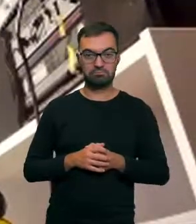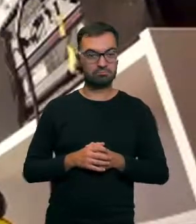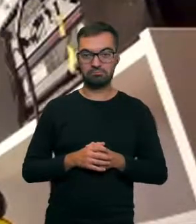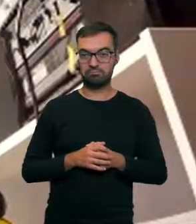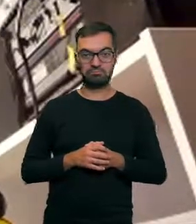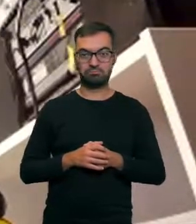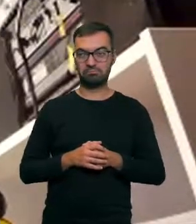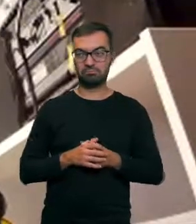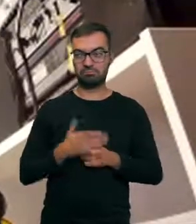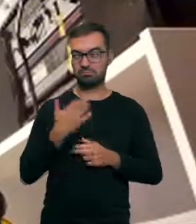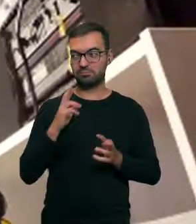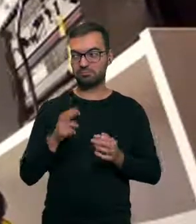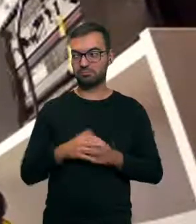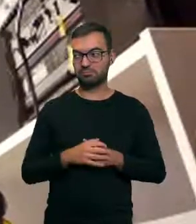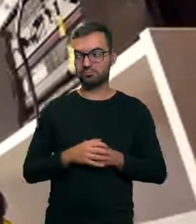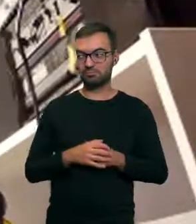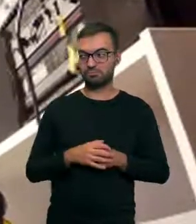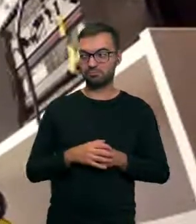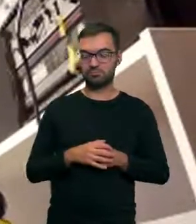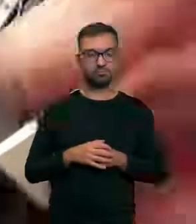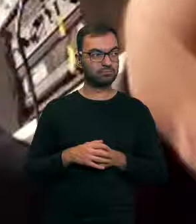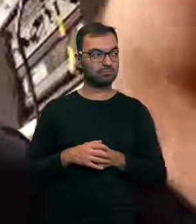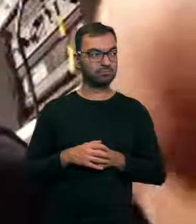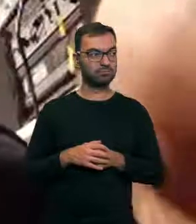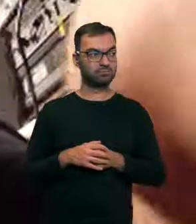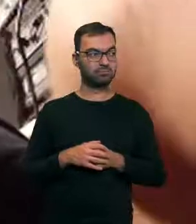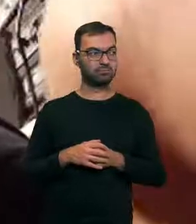Ja też nie słyszę.